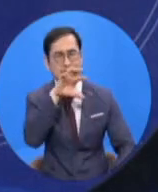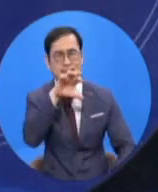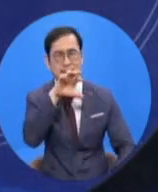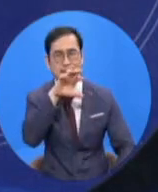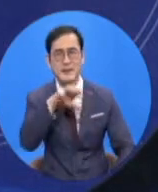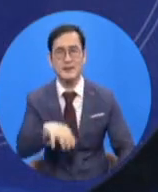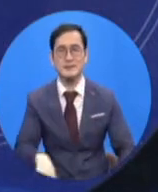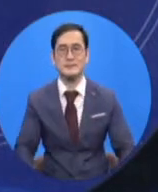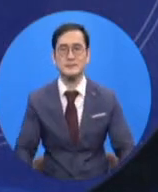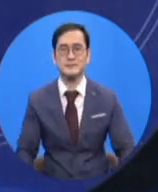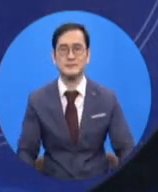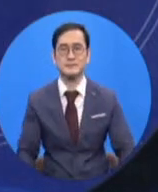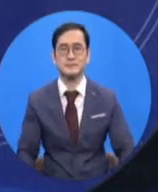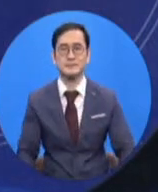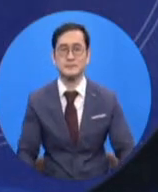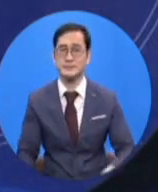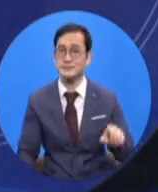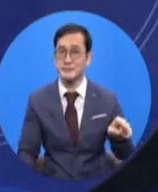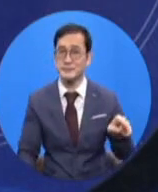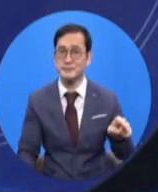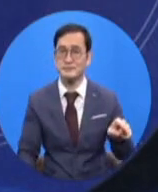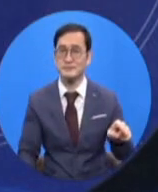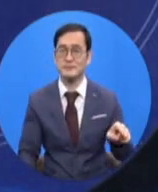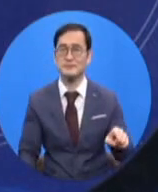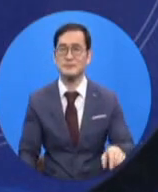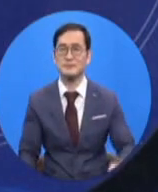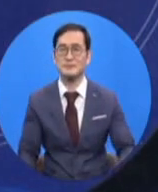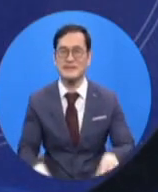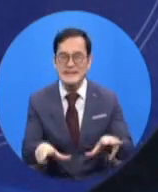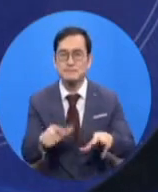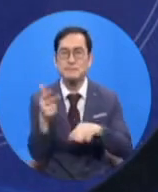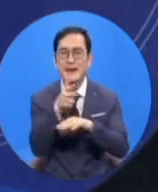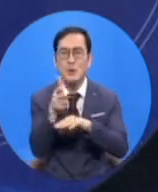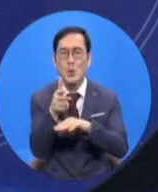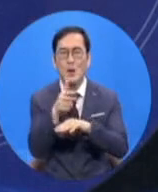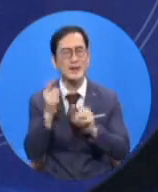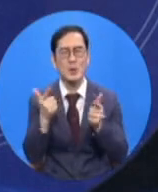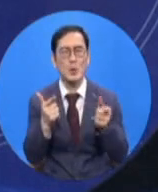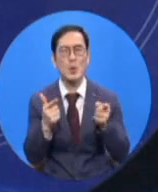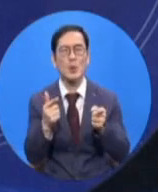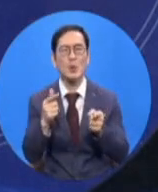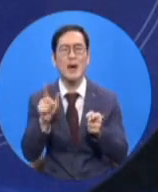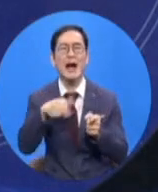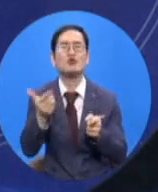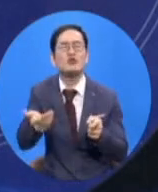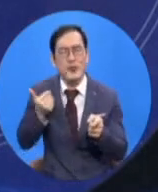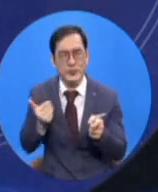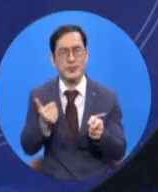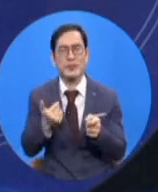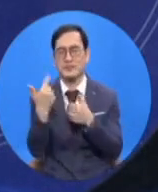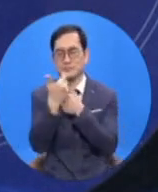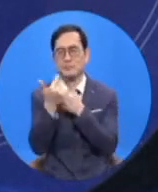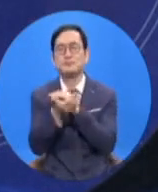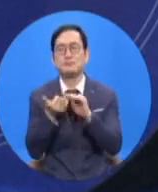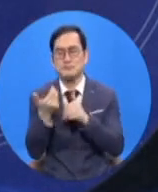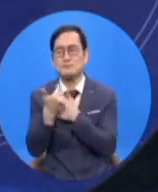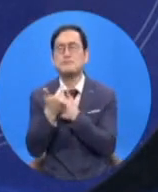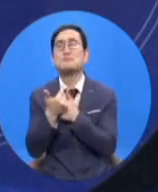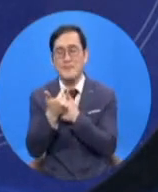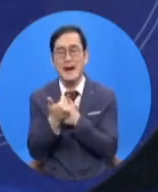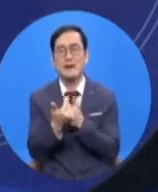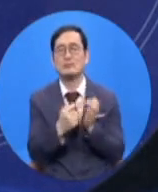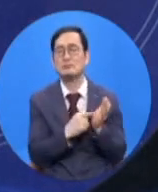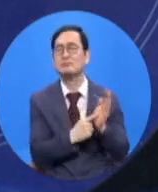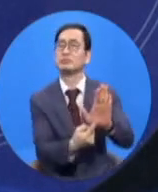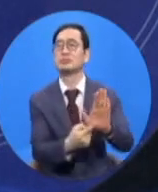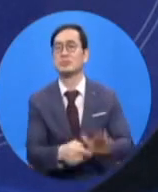썩 광복절 기념 사가 생방송으로 진행된 게 아니라 하루 전날에 미리 녹화 됐던 것이기 때문에 청와대에서